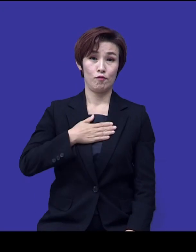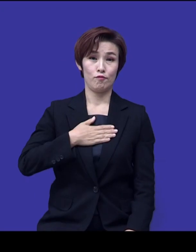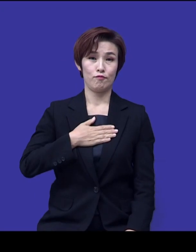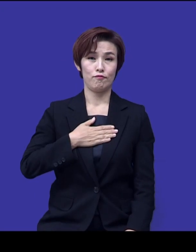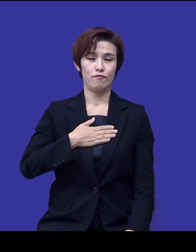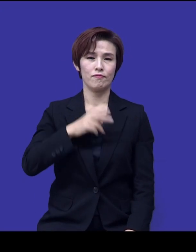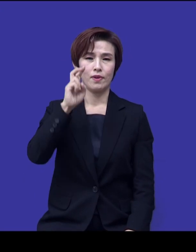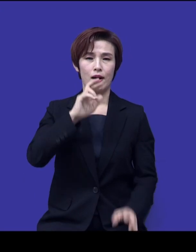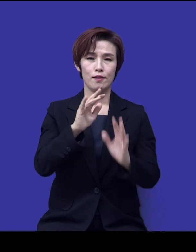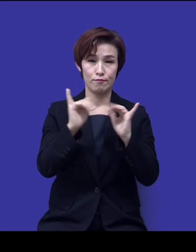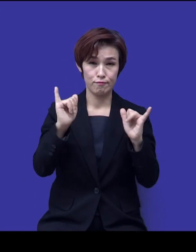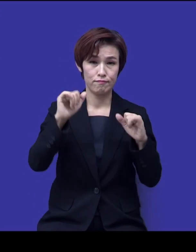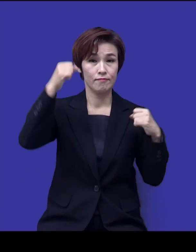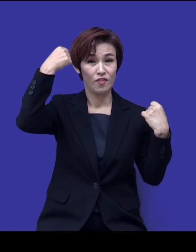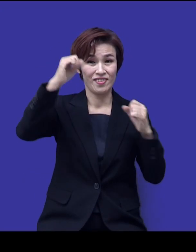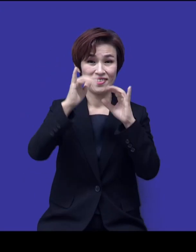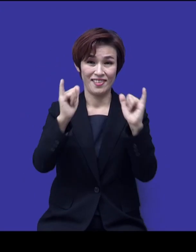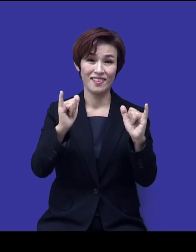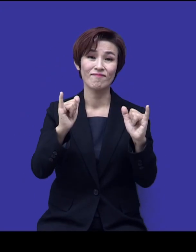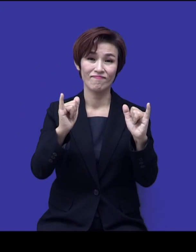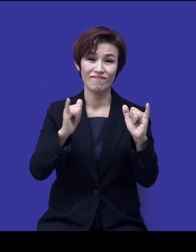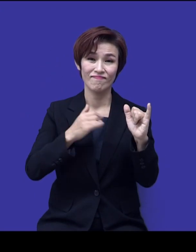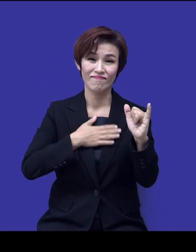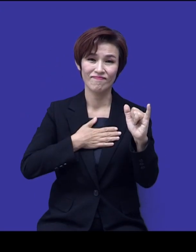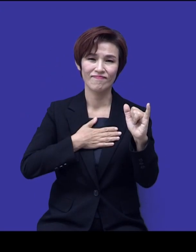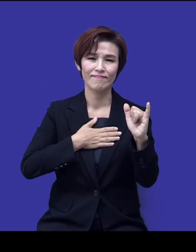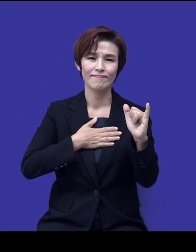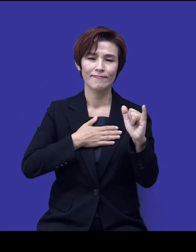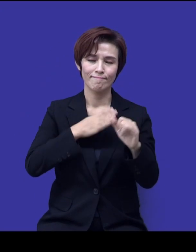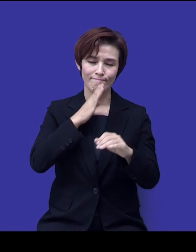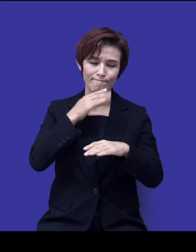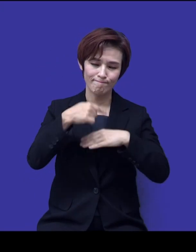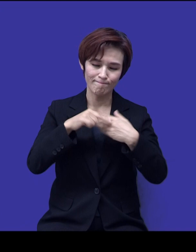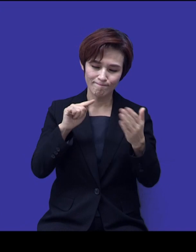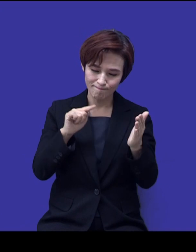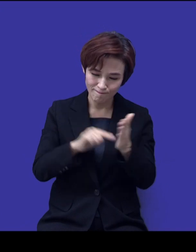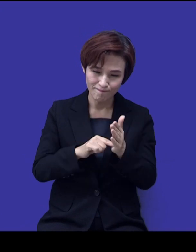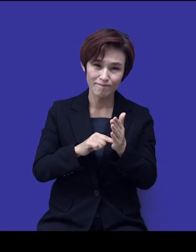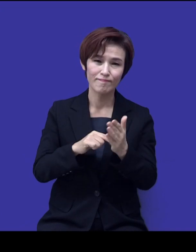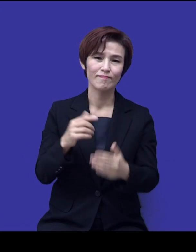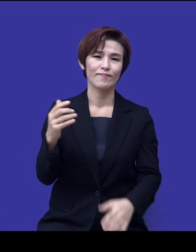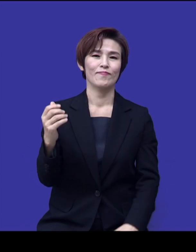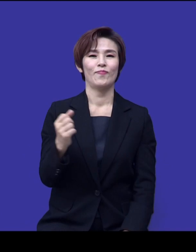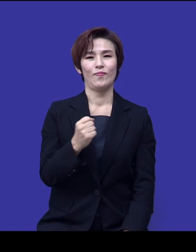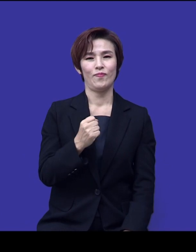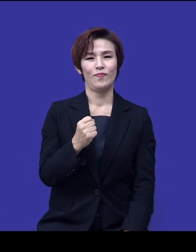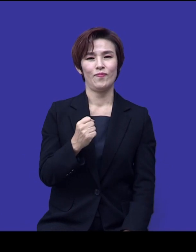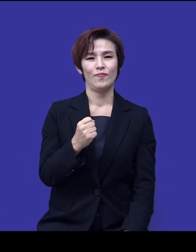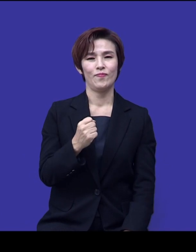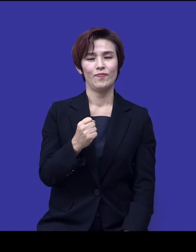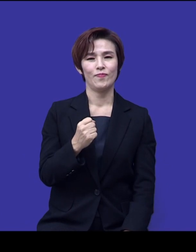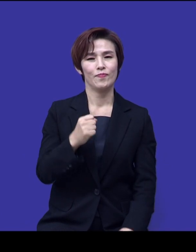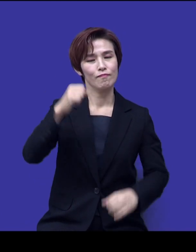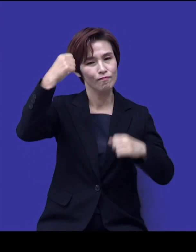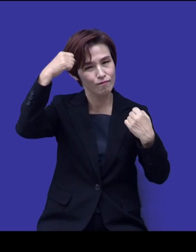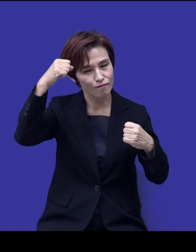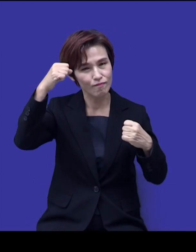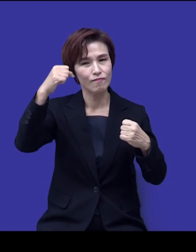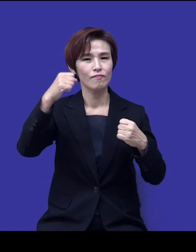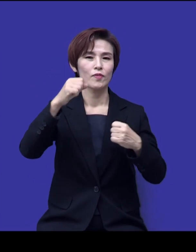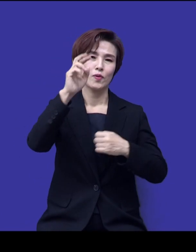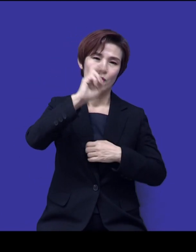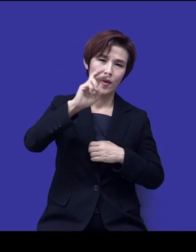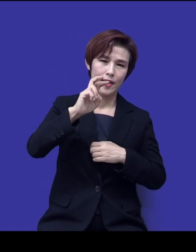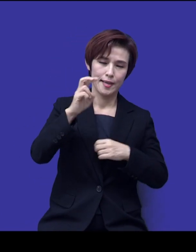앞에서 서는 가수 또 배우로서 이런 진심을 담아서 어떤 작품이든지 어떤 노래든지